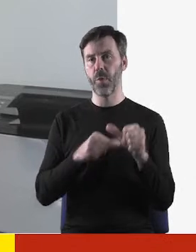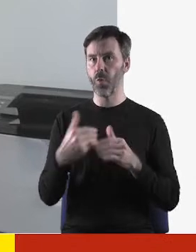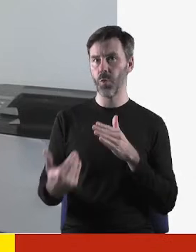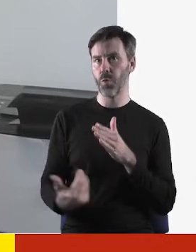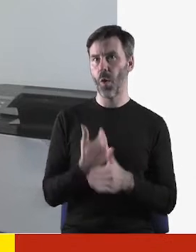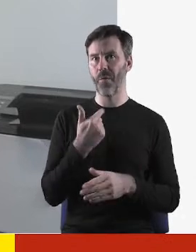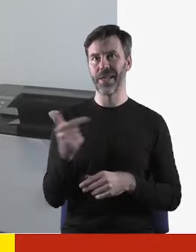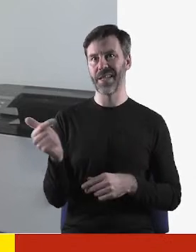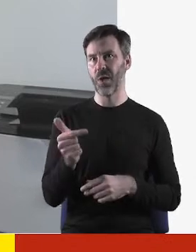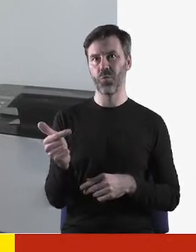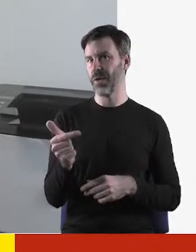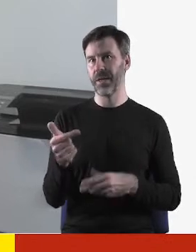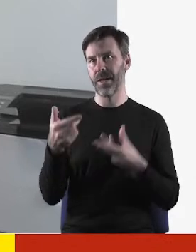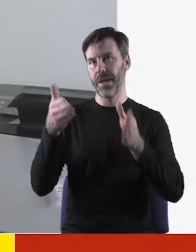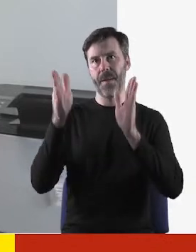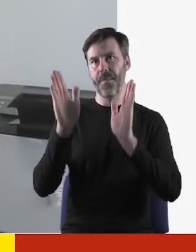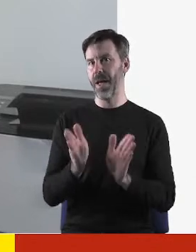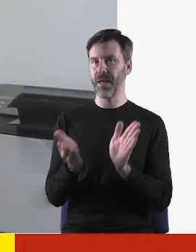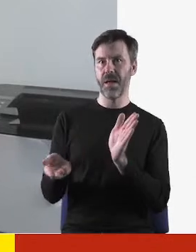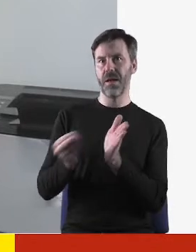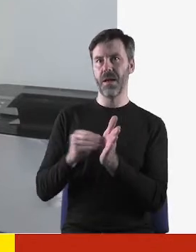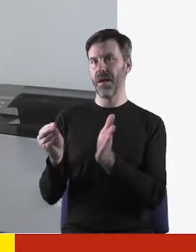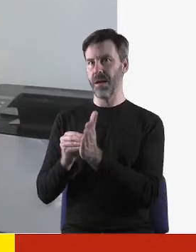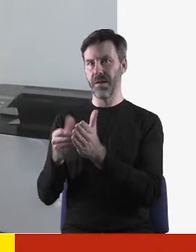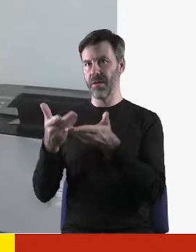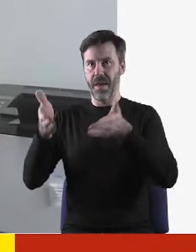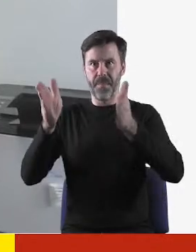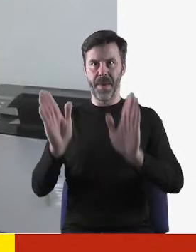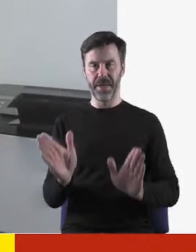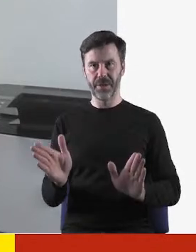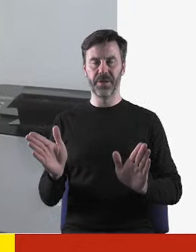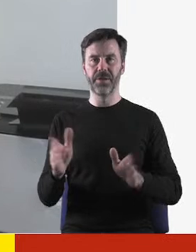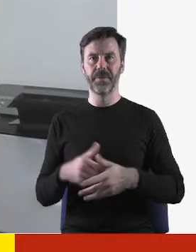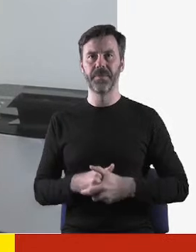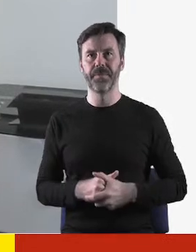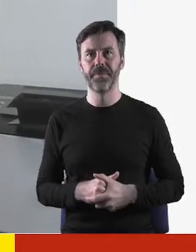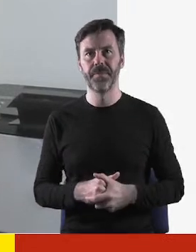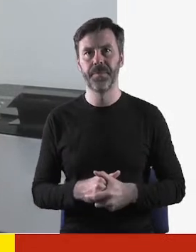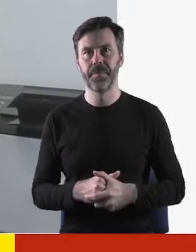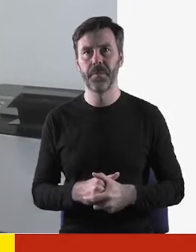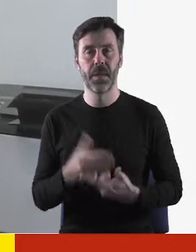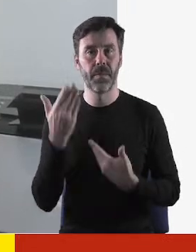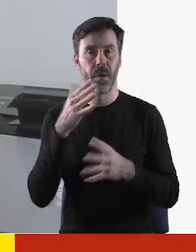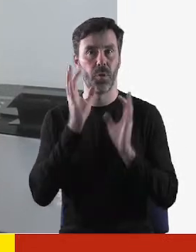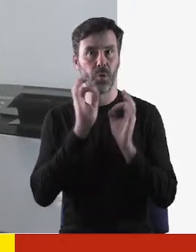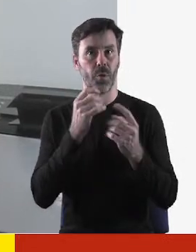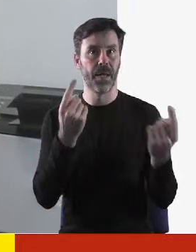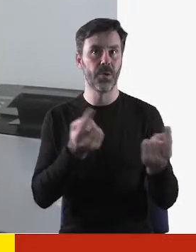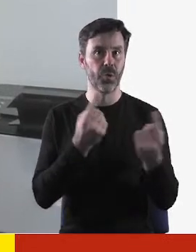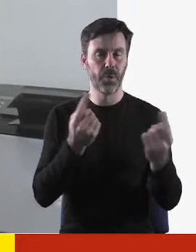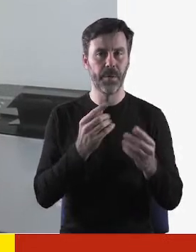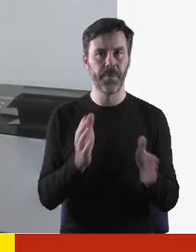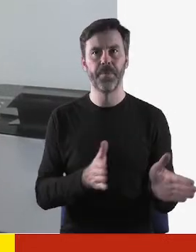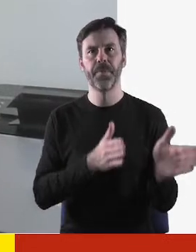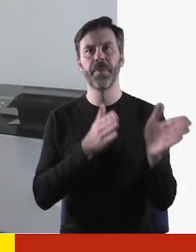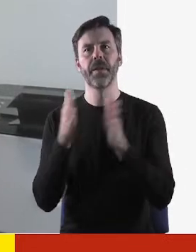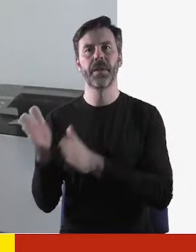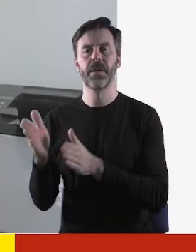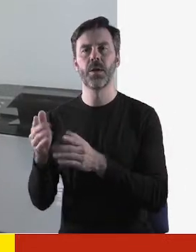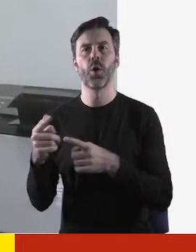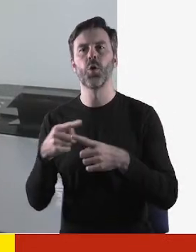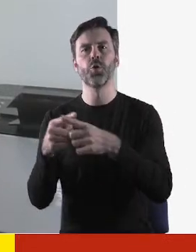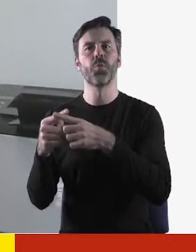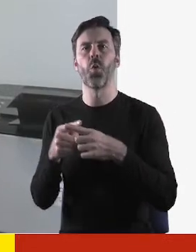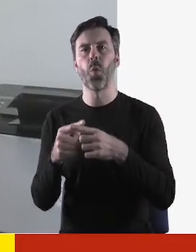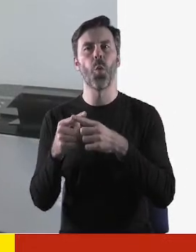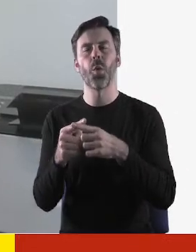długu, a więc no jest to bardzo korzystna sytuacja. Jeżeli chodzi o dokapitalizowanie spółki